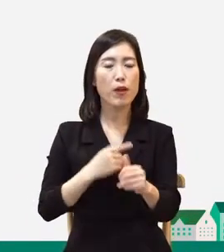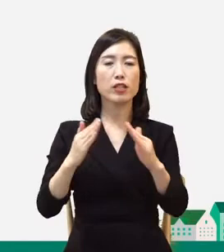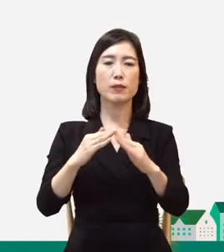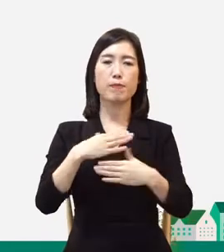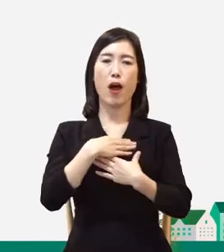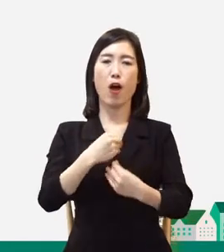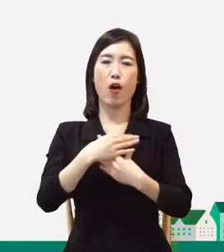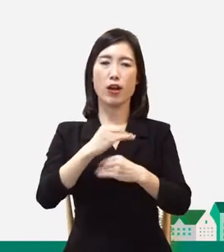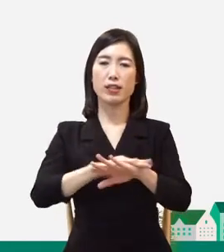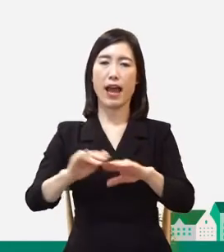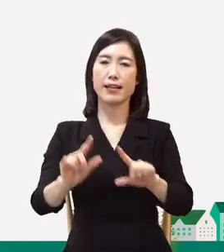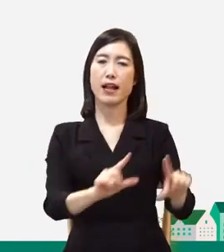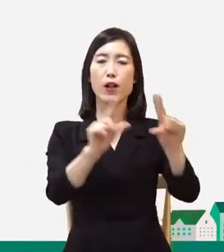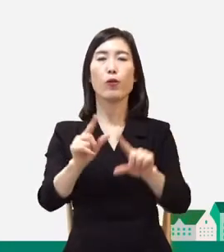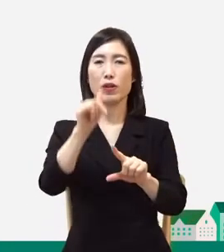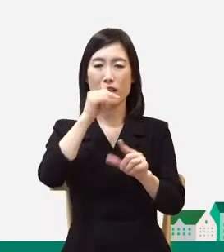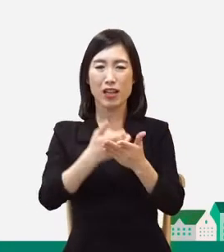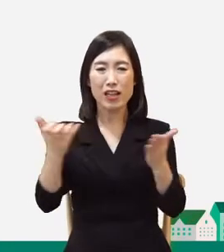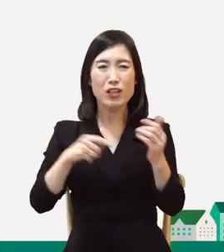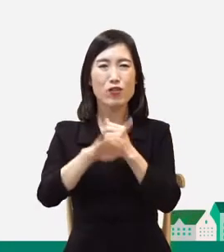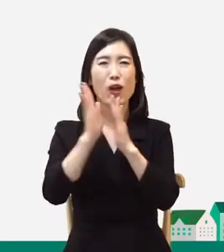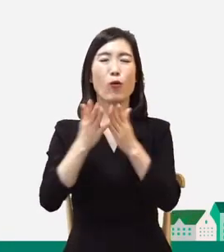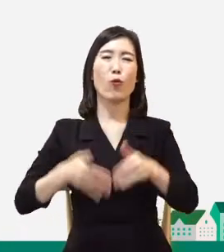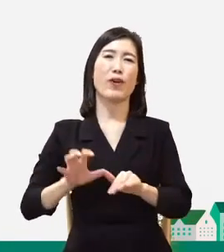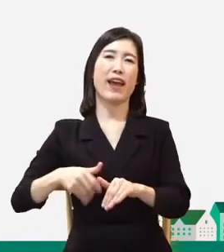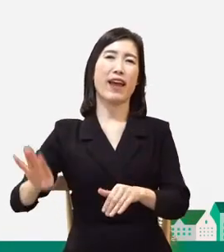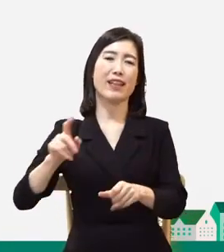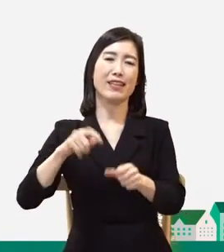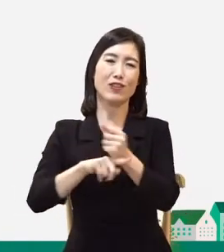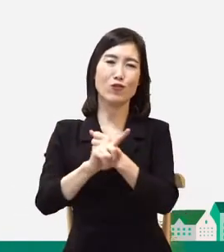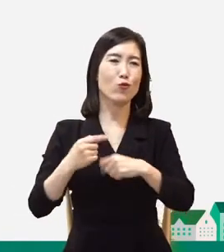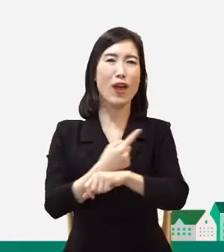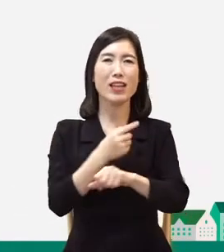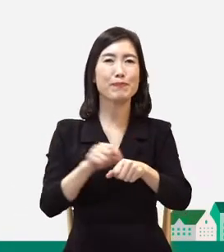안정성은 높다고 평가할 수 있습니다.